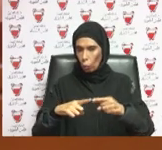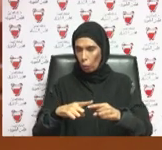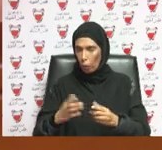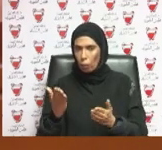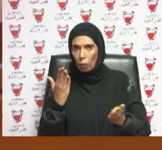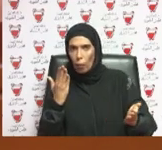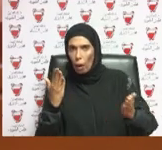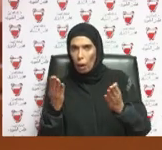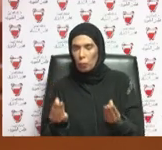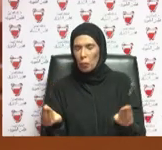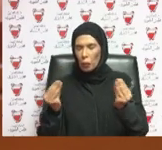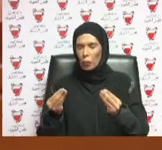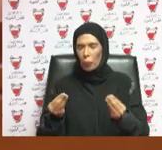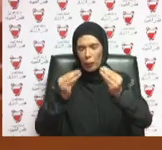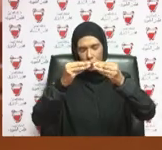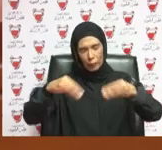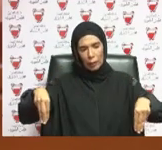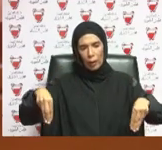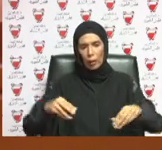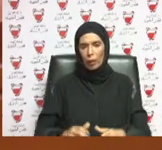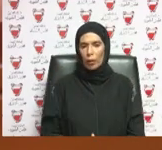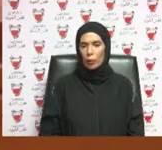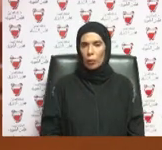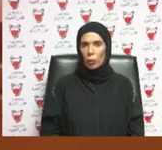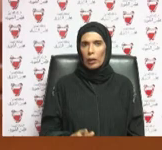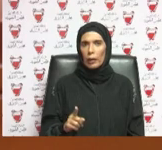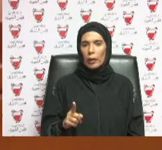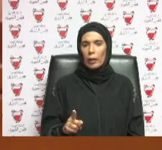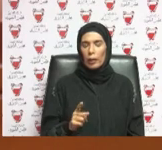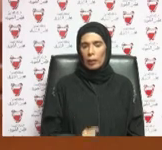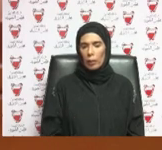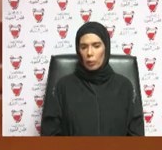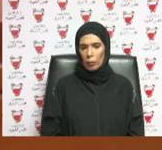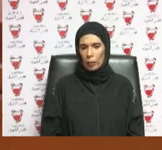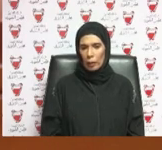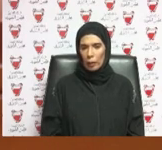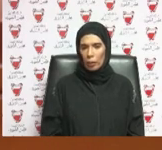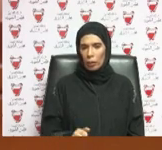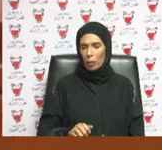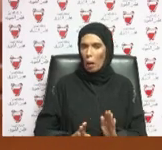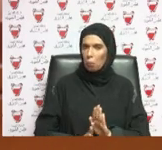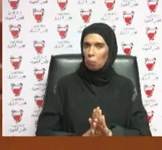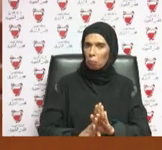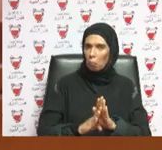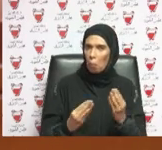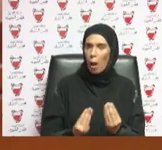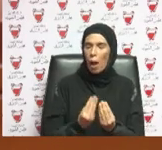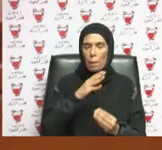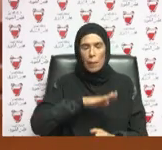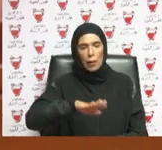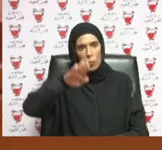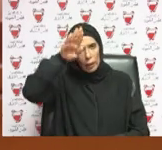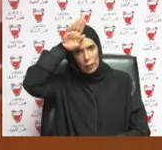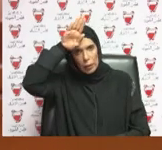ويزيل العقبات أن عجمها. كان الأمير الفقيد للعاهل المفدى خير سند وعضيد،